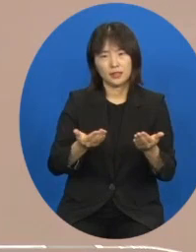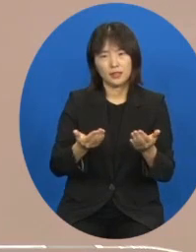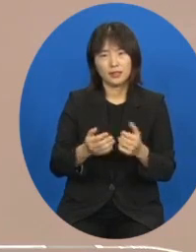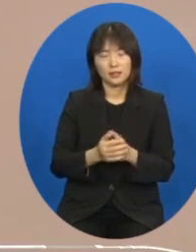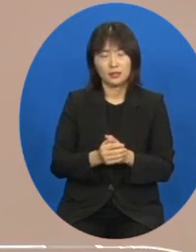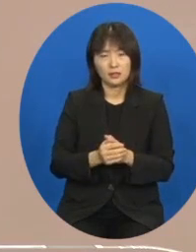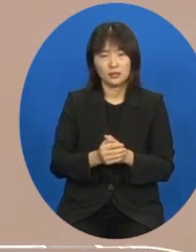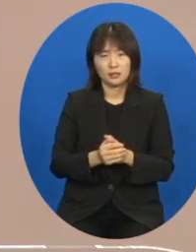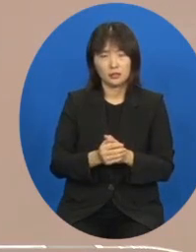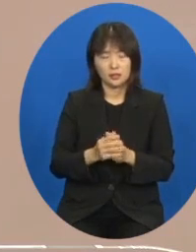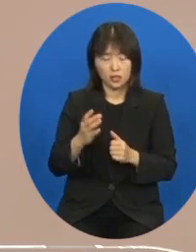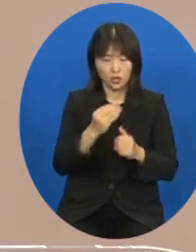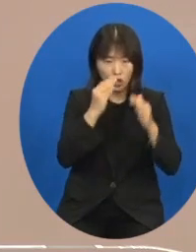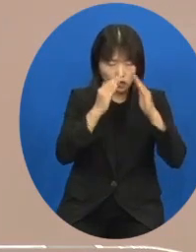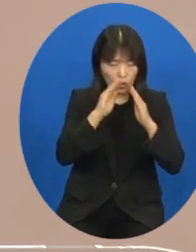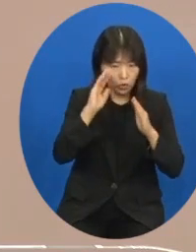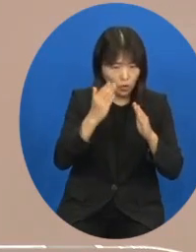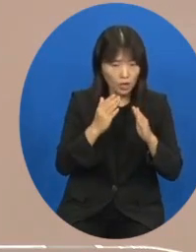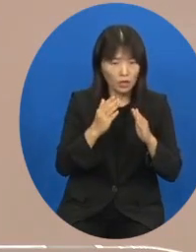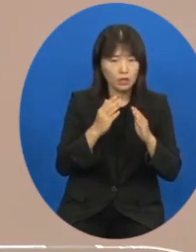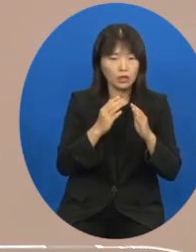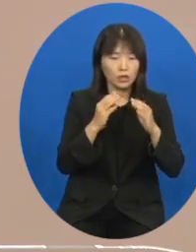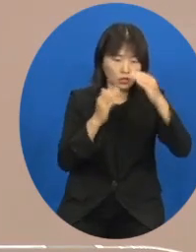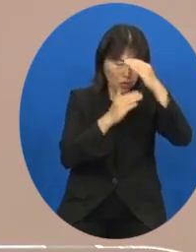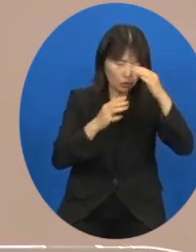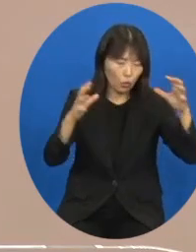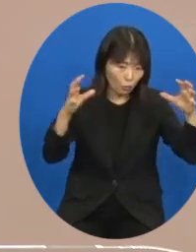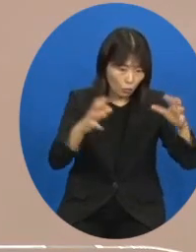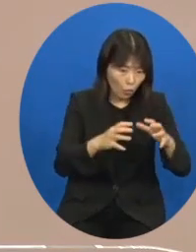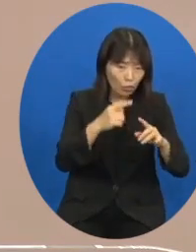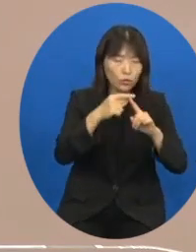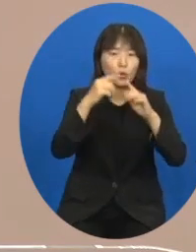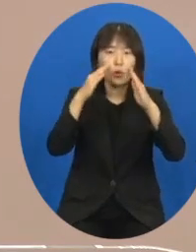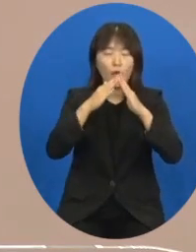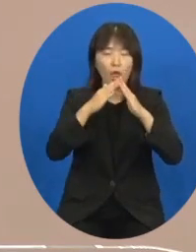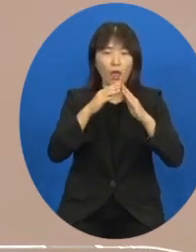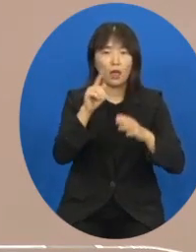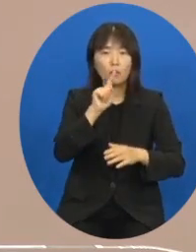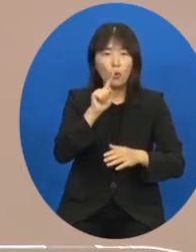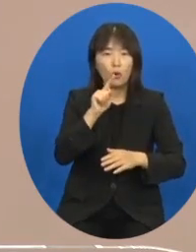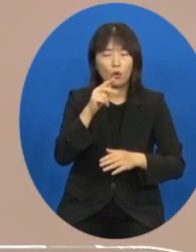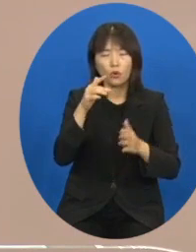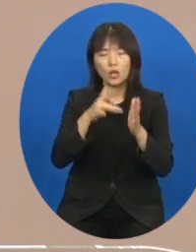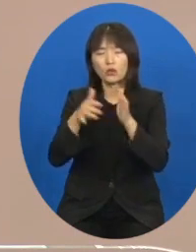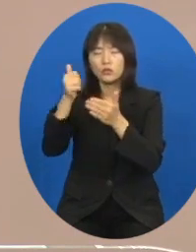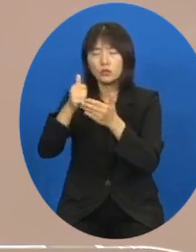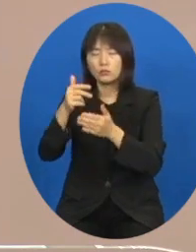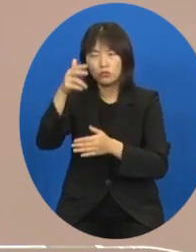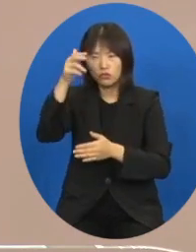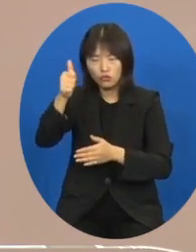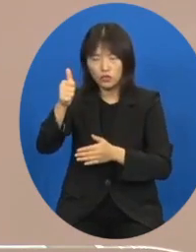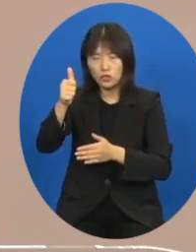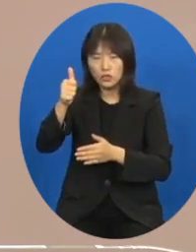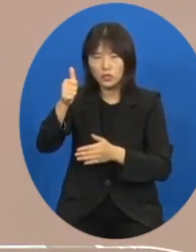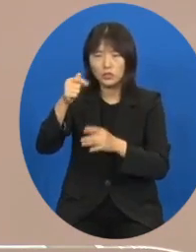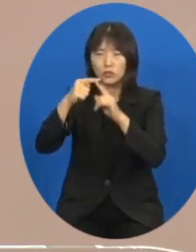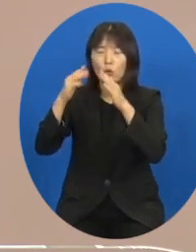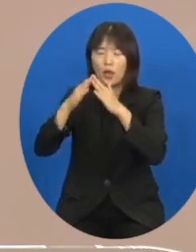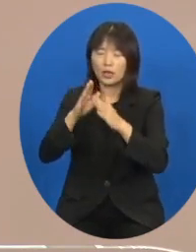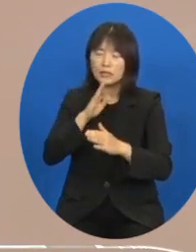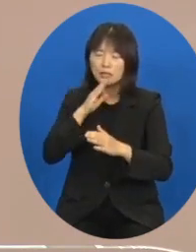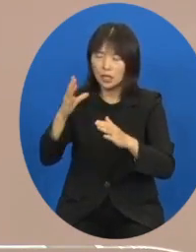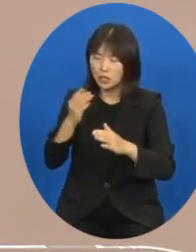그 성전된 성도들이 모인 교회가 예수님이 주인이신 교회, 진짜 성전인 교회인 거예요.